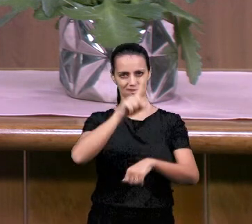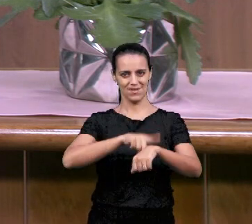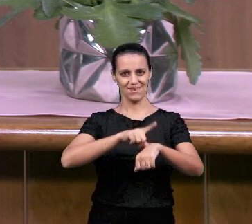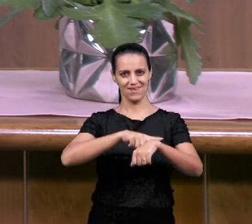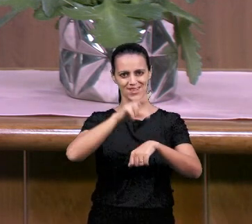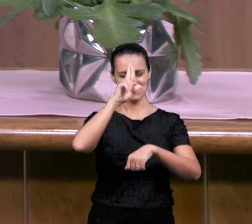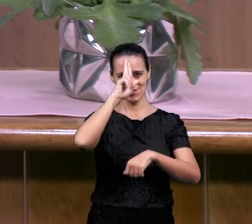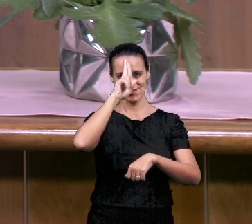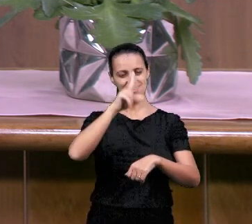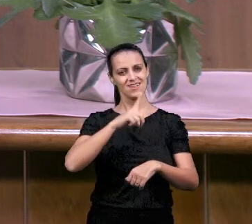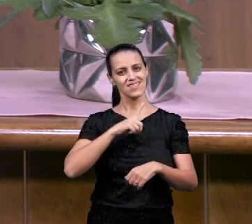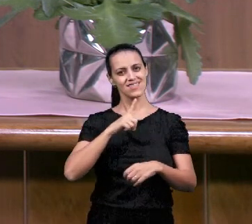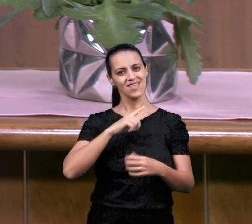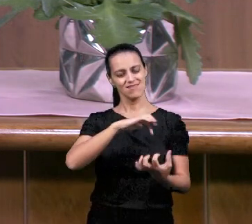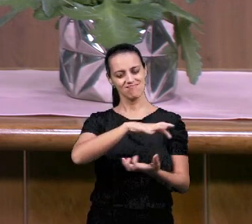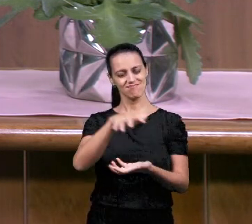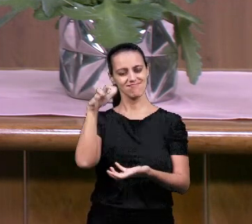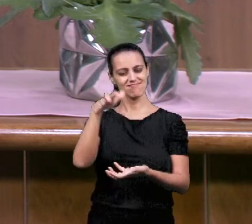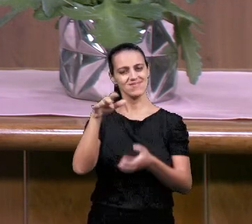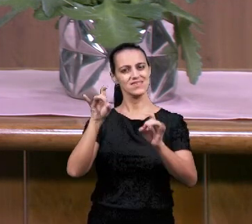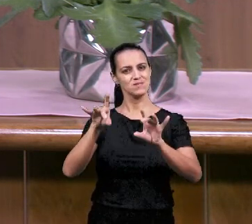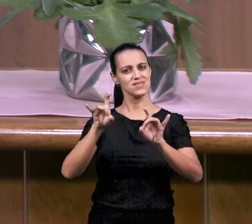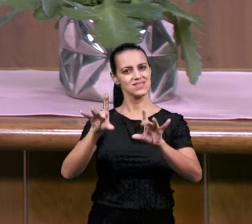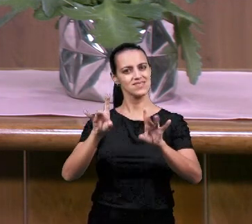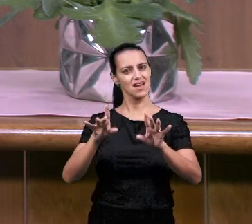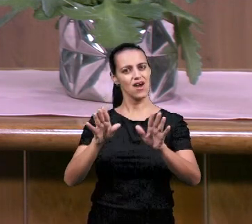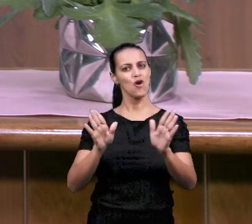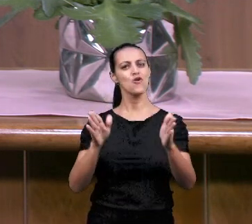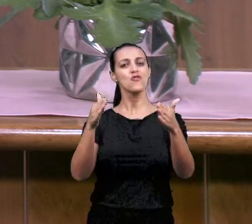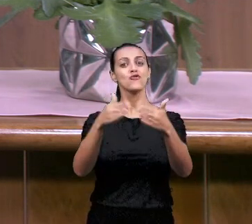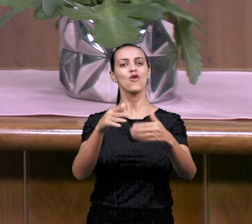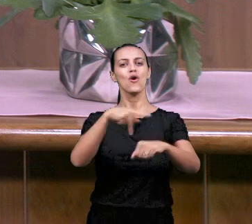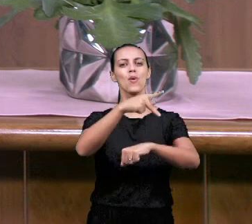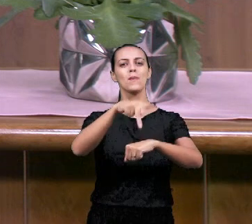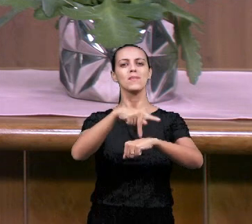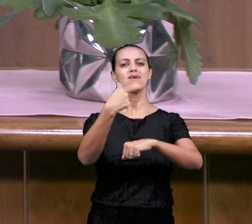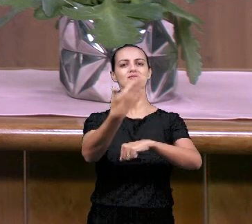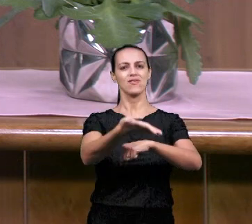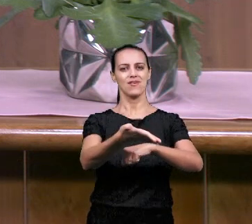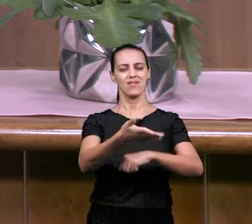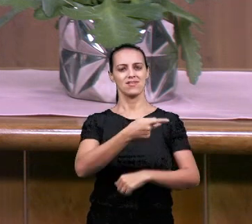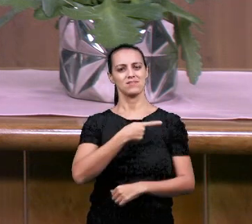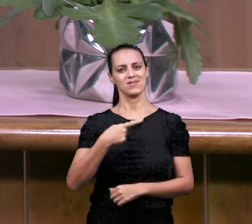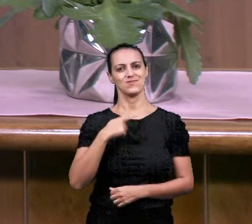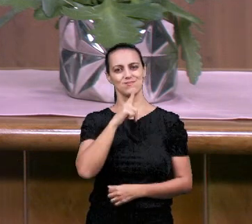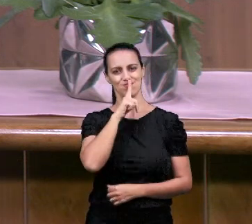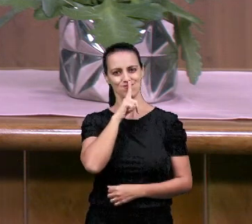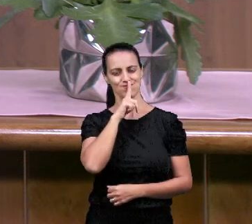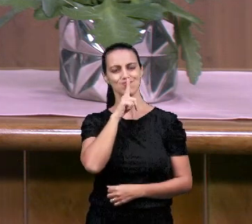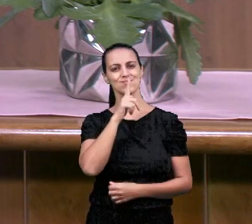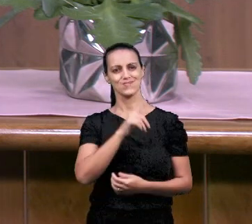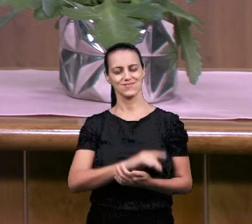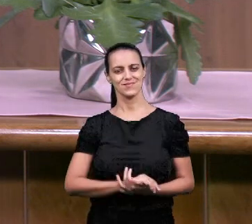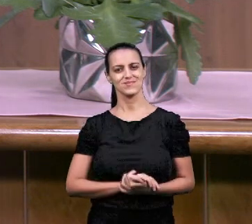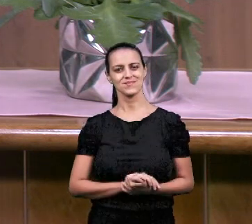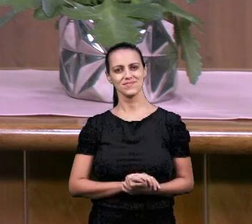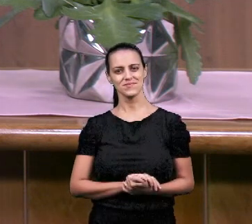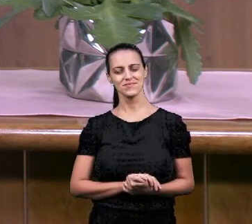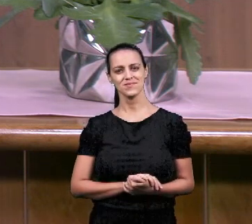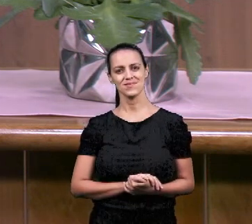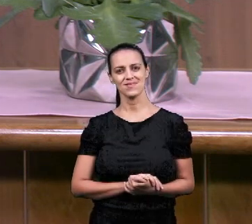transmission spéciale qui est faite par l'étranger, avec la conduction de Pasteur Jules Sonsoz, comme nous avons déjà dit, qui